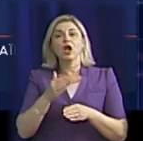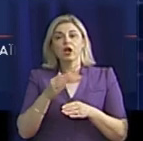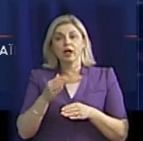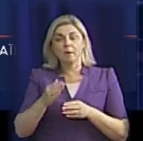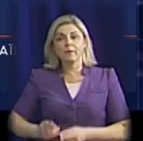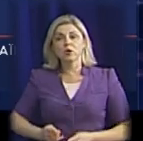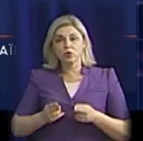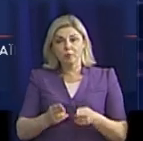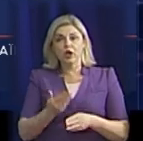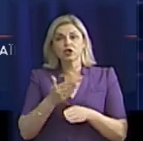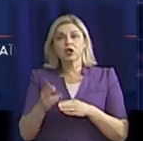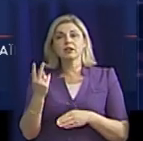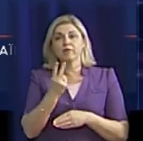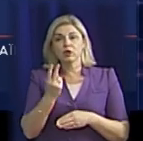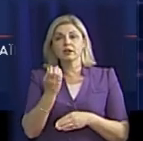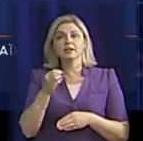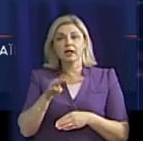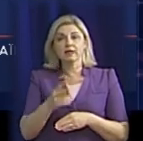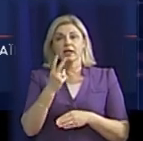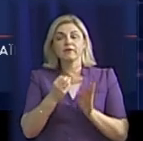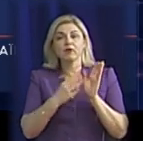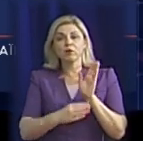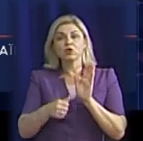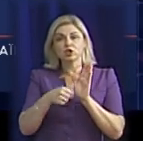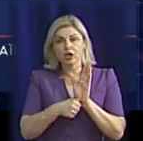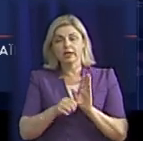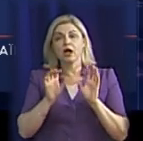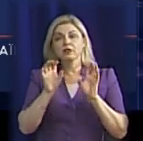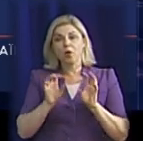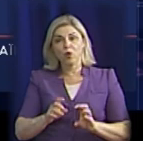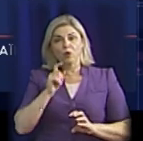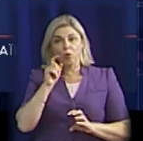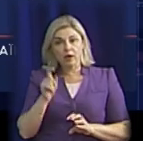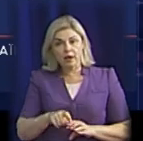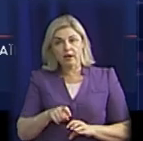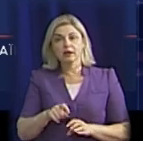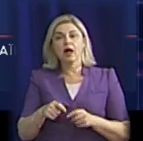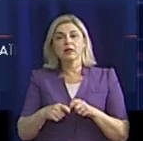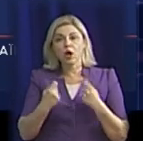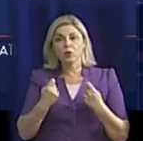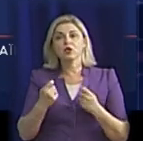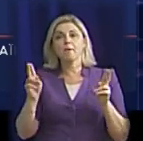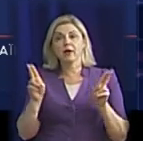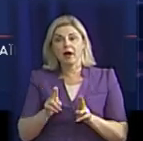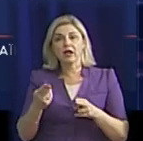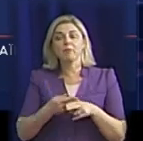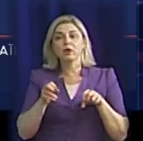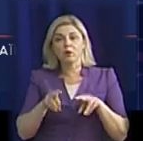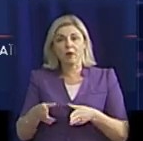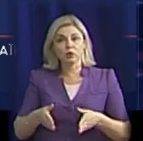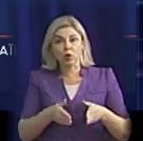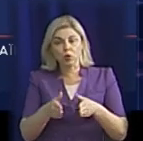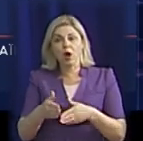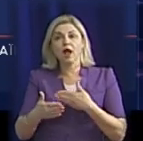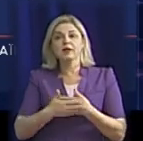злочину, передбаченого частини 2 статті 286 Кримінального кодексу України «Порушення правил безпеки дорожнього руху».